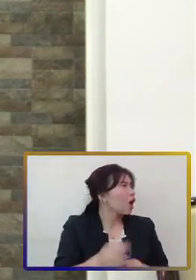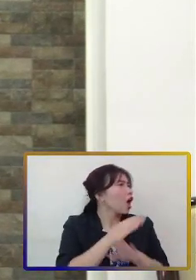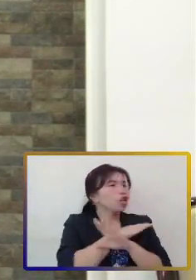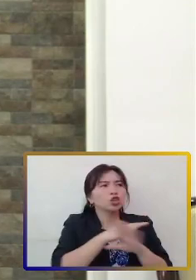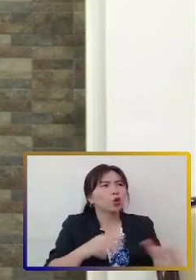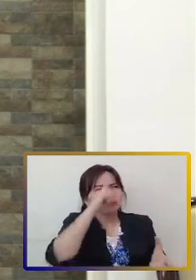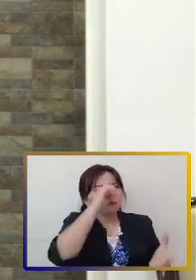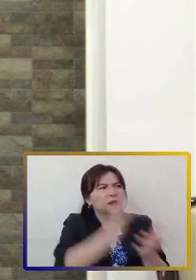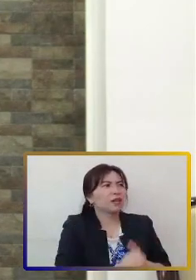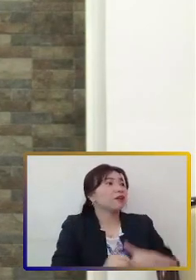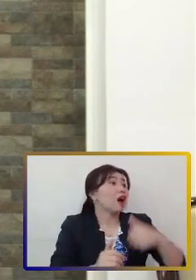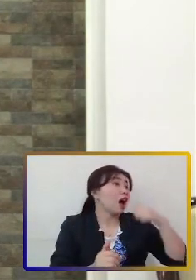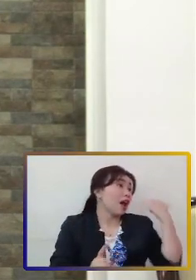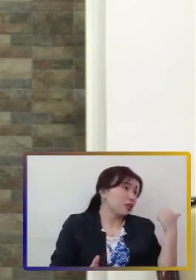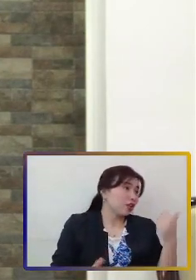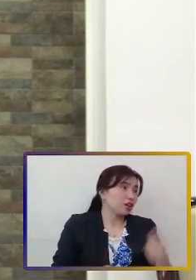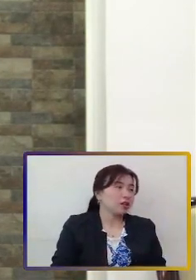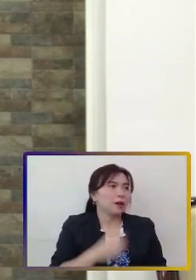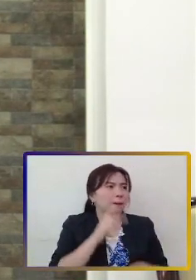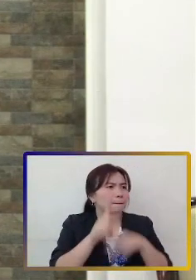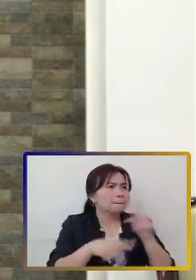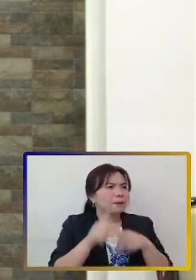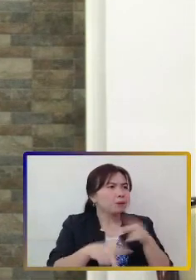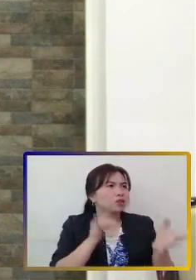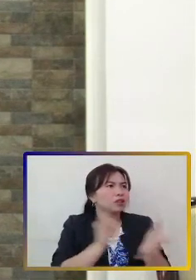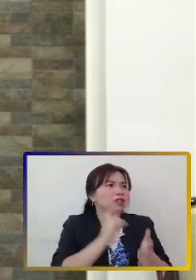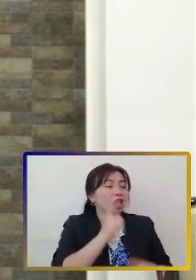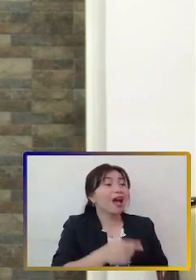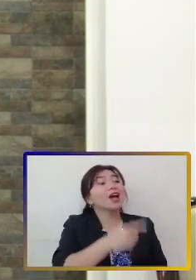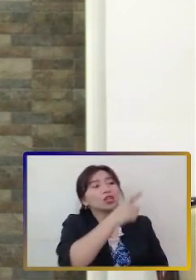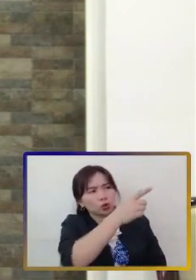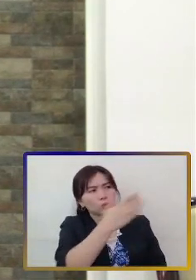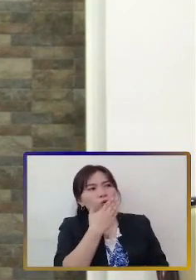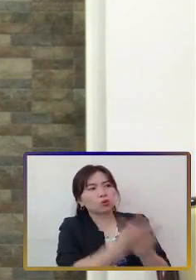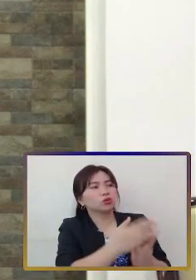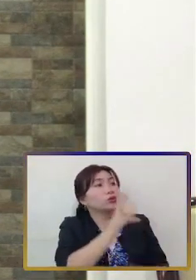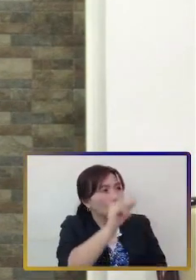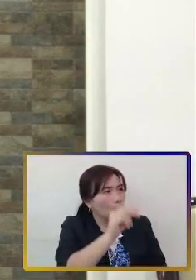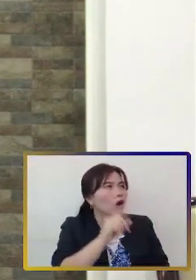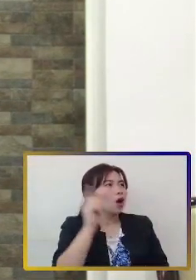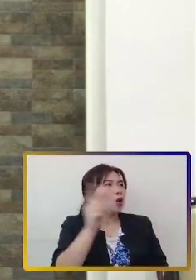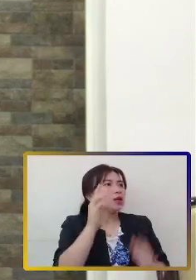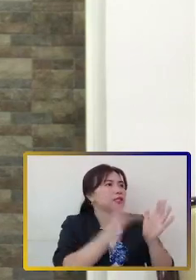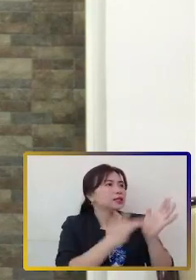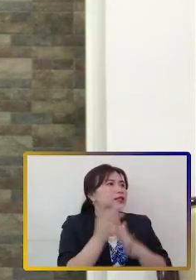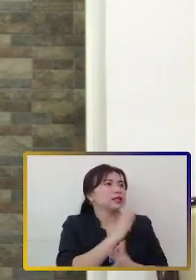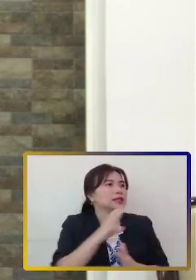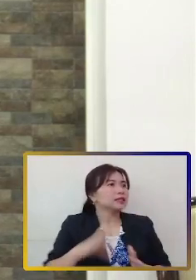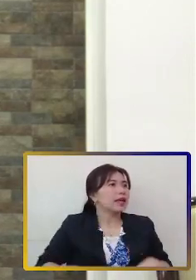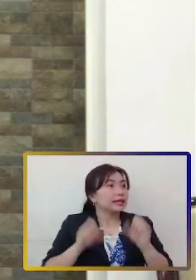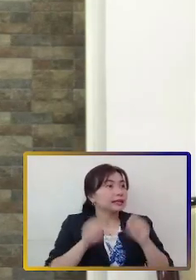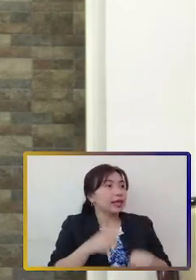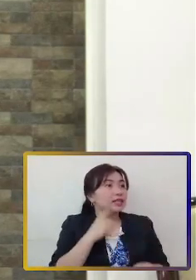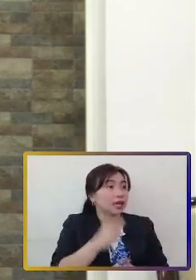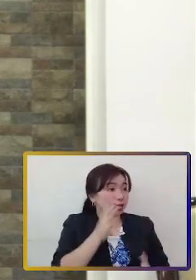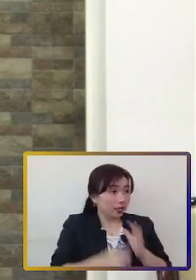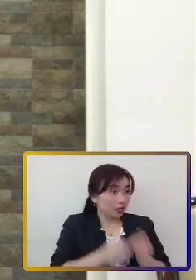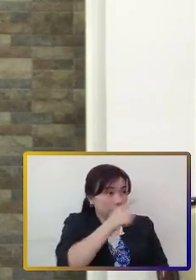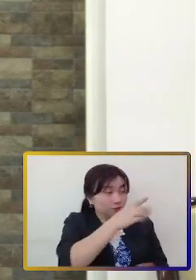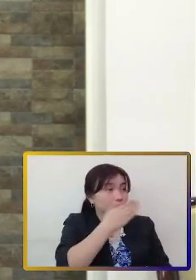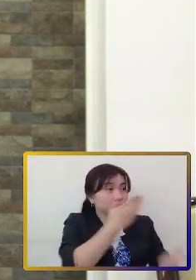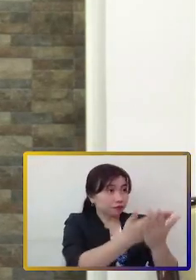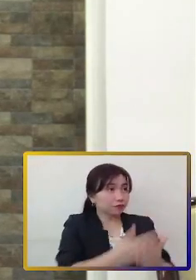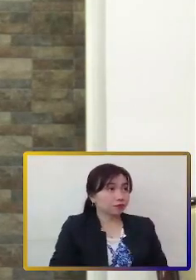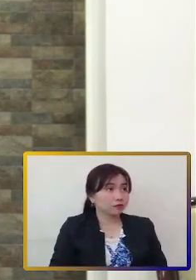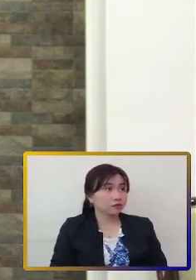sino nagsasabi sayo na Mabuti kang tao akong magsasabi Kung mabuti ka Alam niyo ba ng panahon po natin ngayon ang tao naghahanap